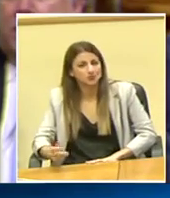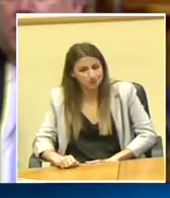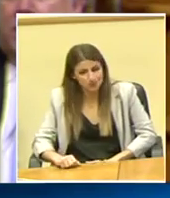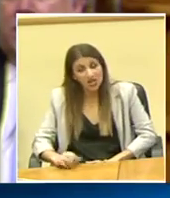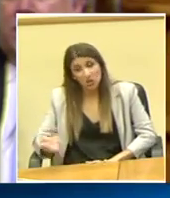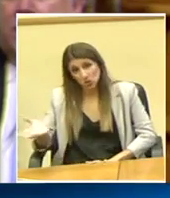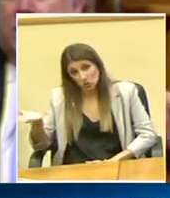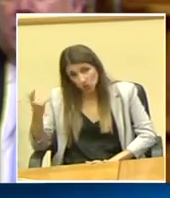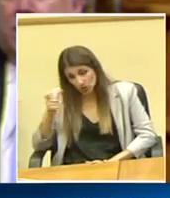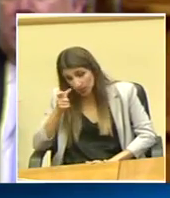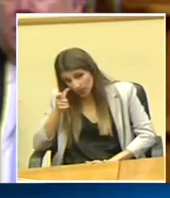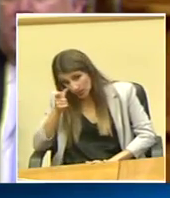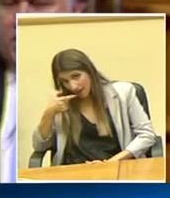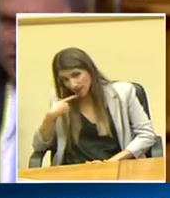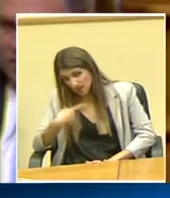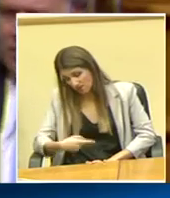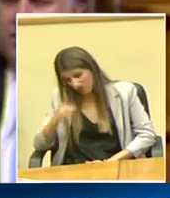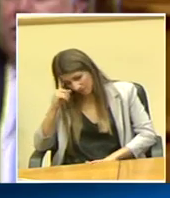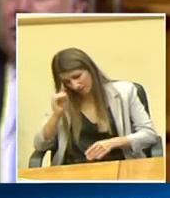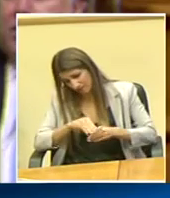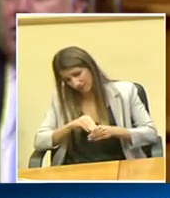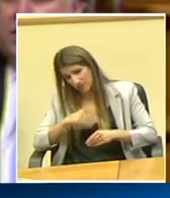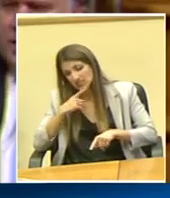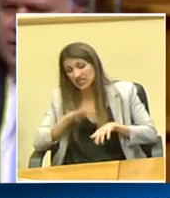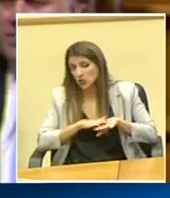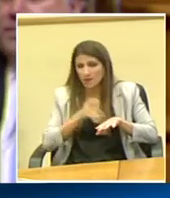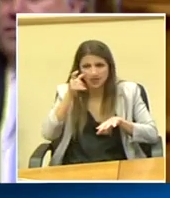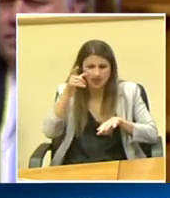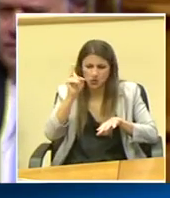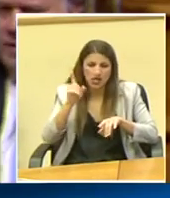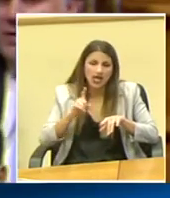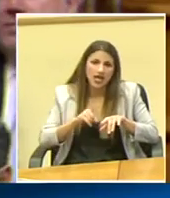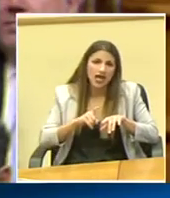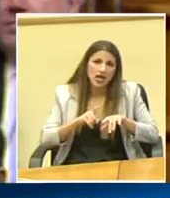τον είχε χαρακτηρίσει ανόητο ο Κωνσταντίνος Μητσοτάκης.